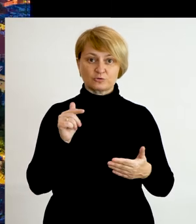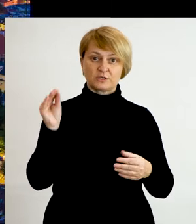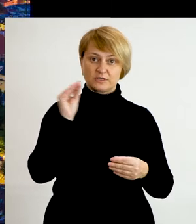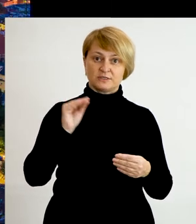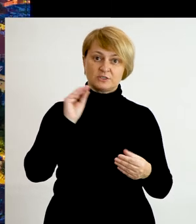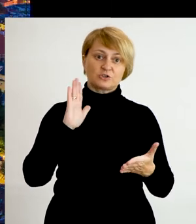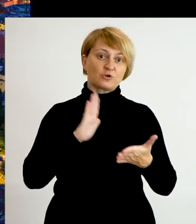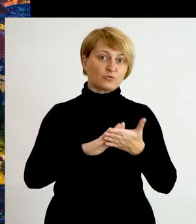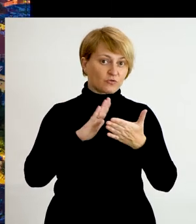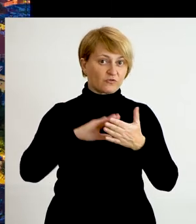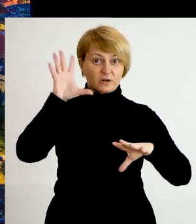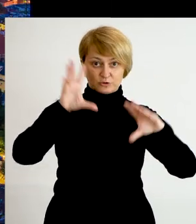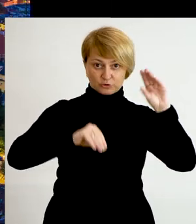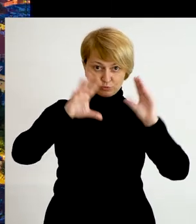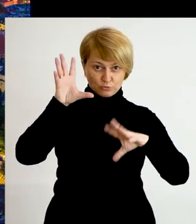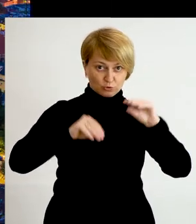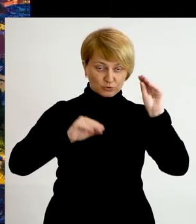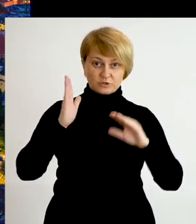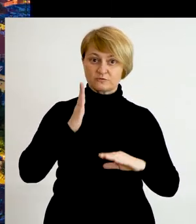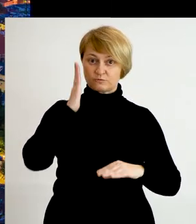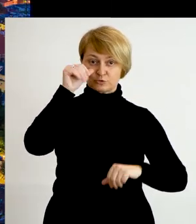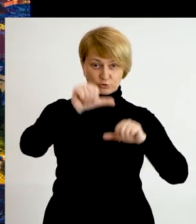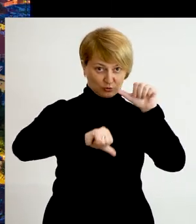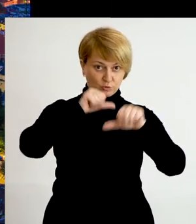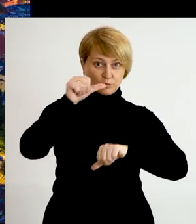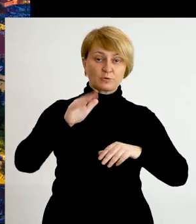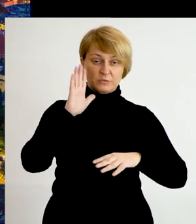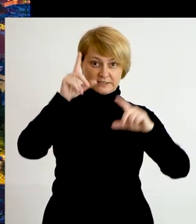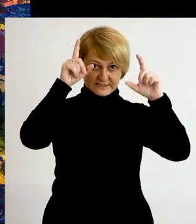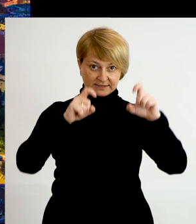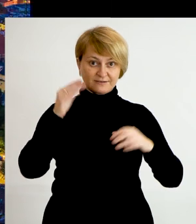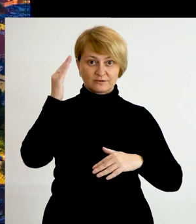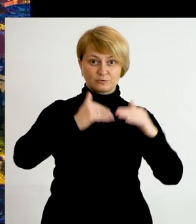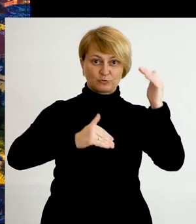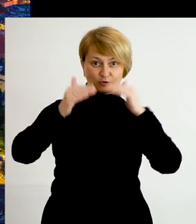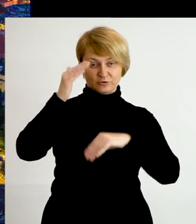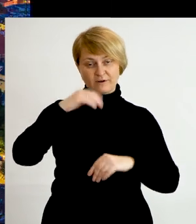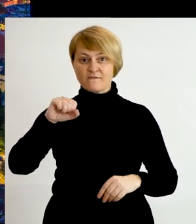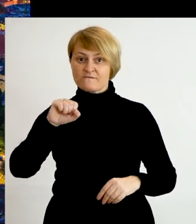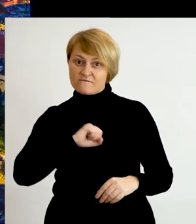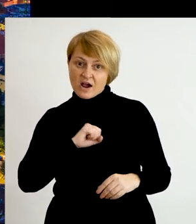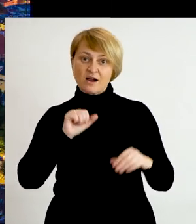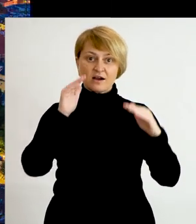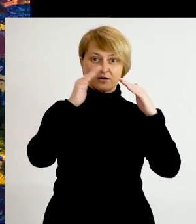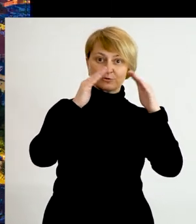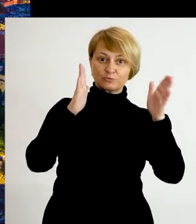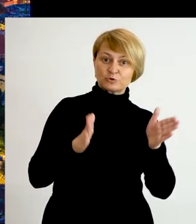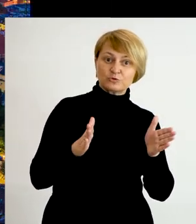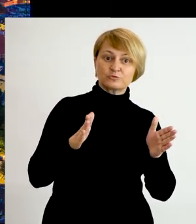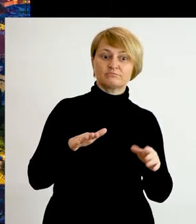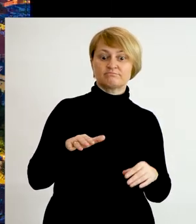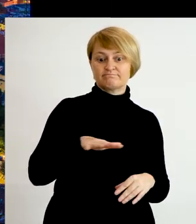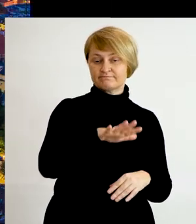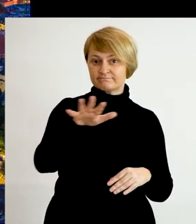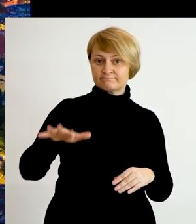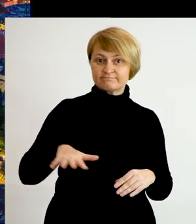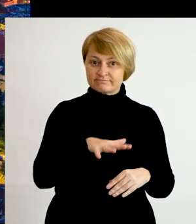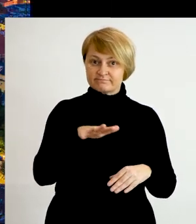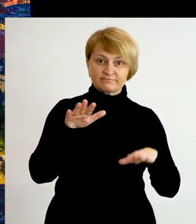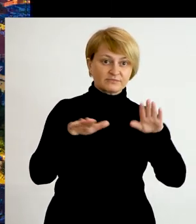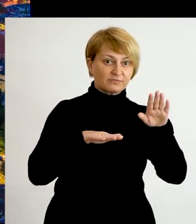uchwalić budżet i w przyszłym roku powinna ruszyć budowa. Fajny obiekt położony w dobrym